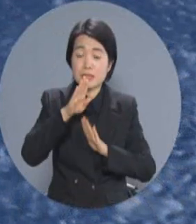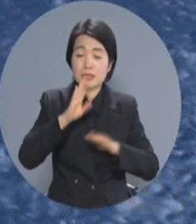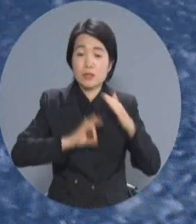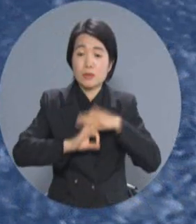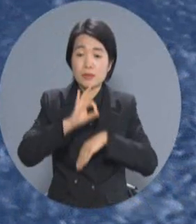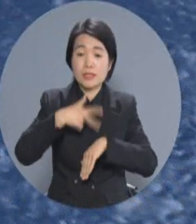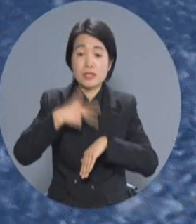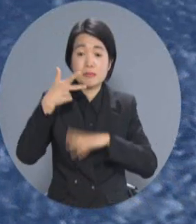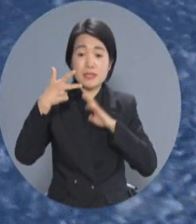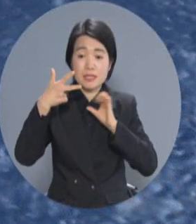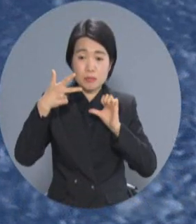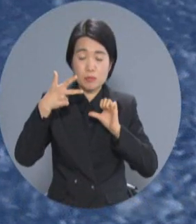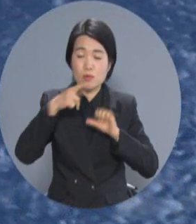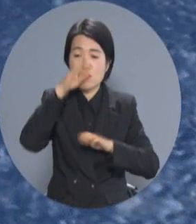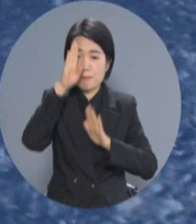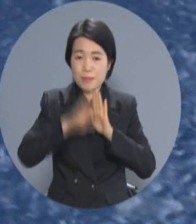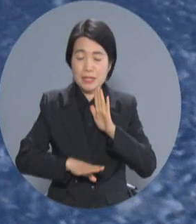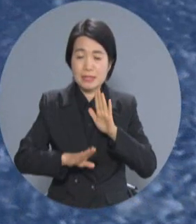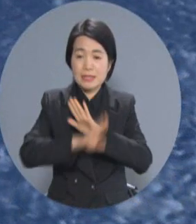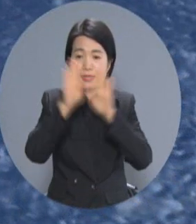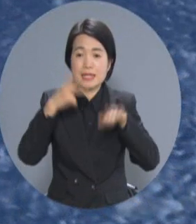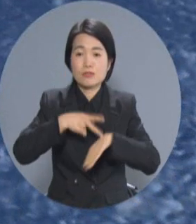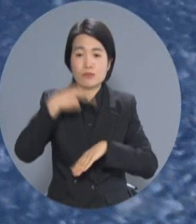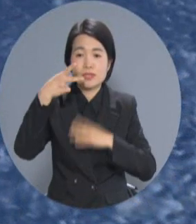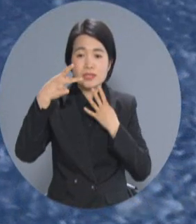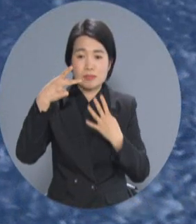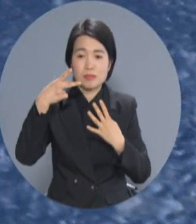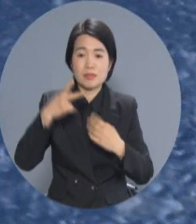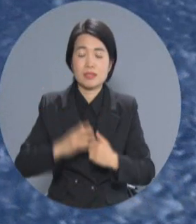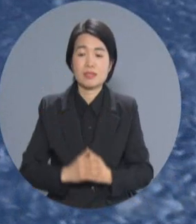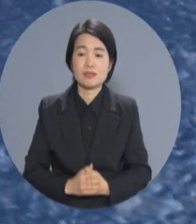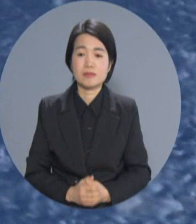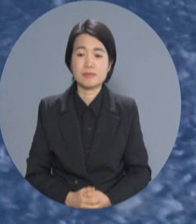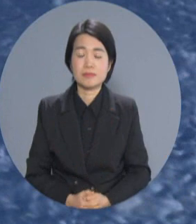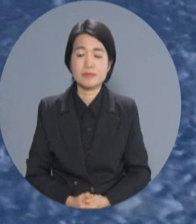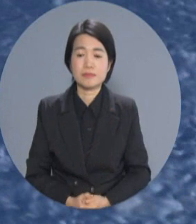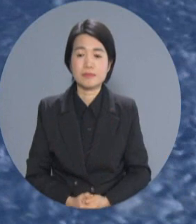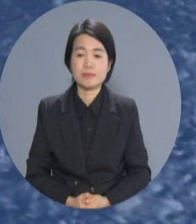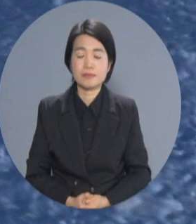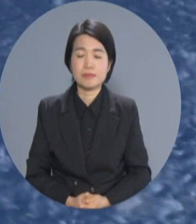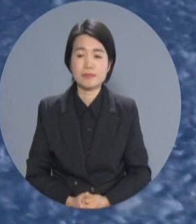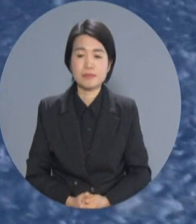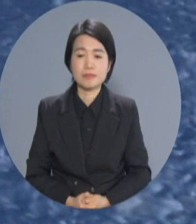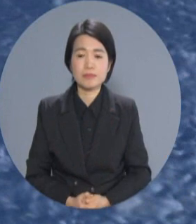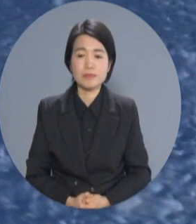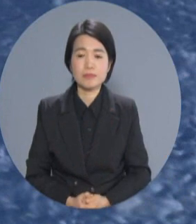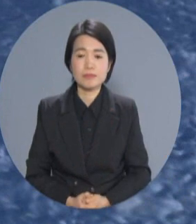오전 7시 45분 간조 시간은 낮 2시 4분입니다 지금까지 생활 포커스 송유라였습니다